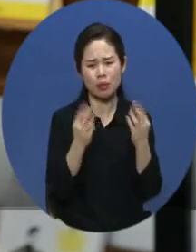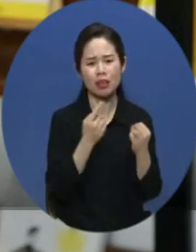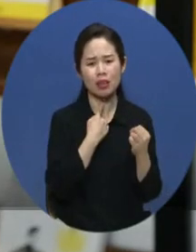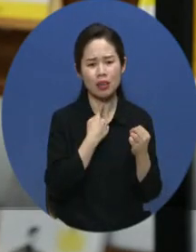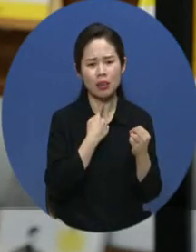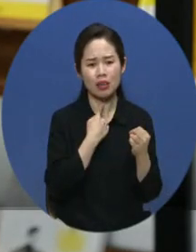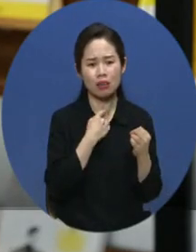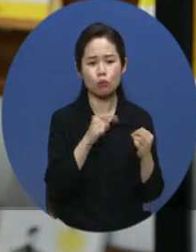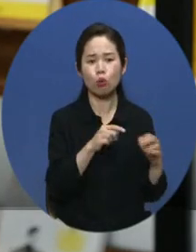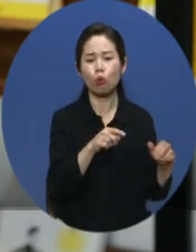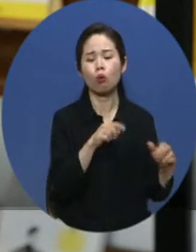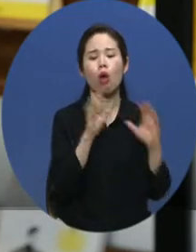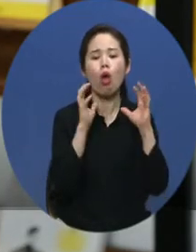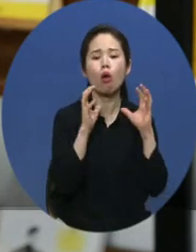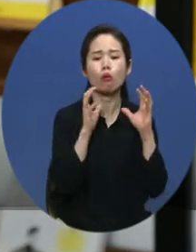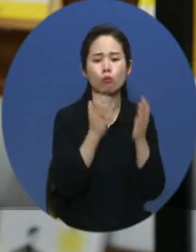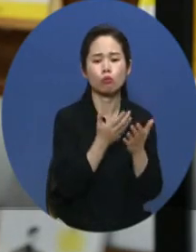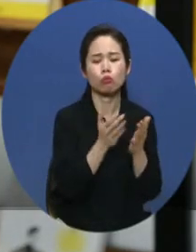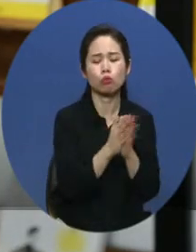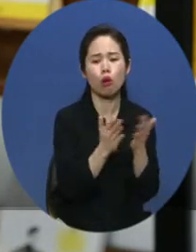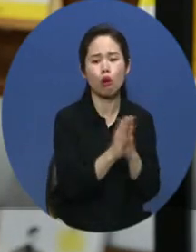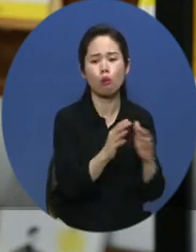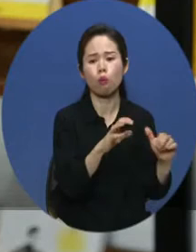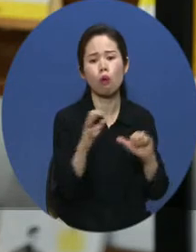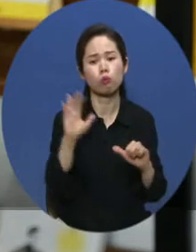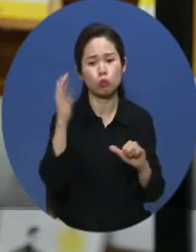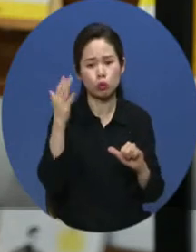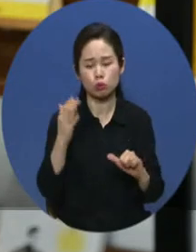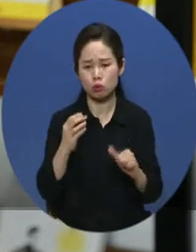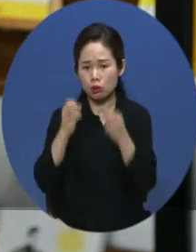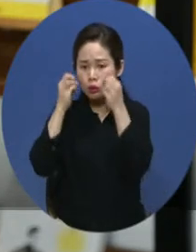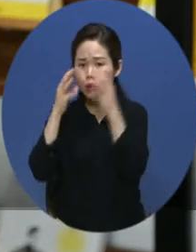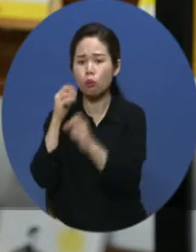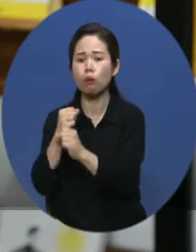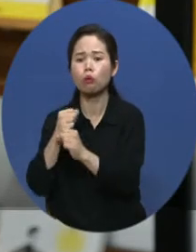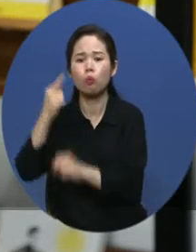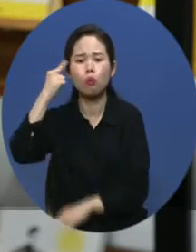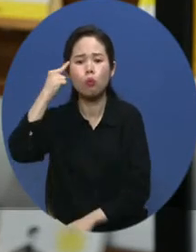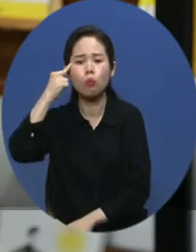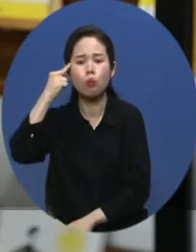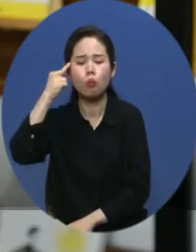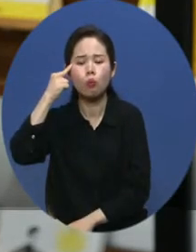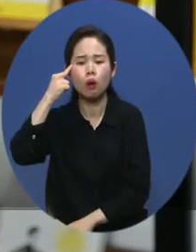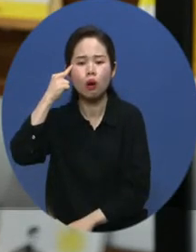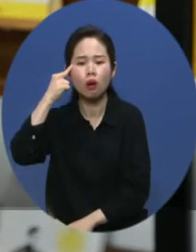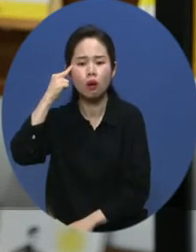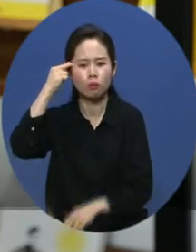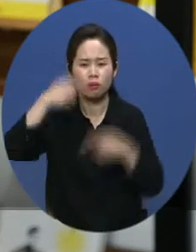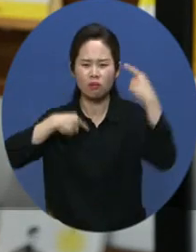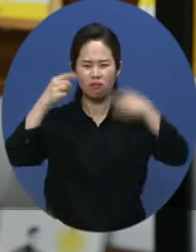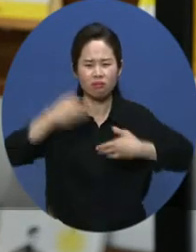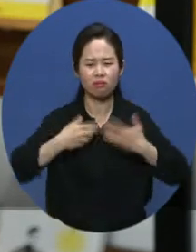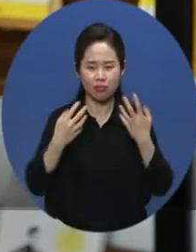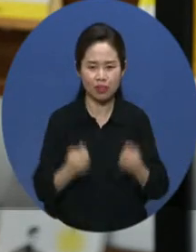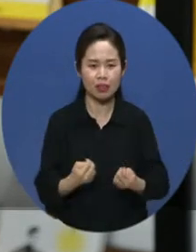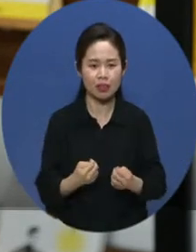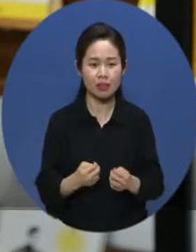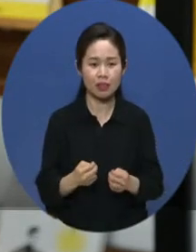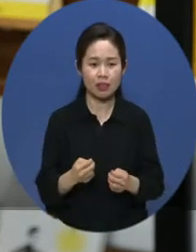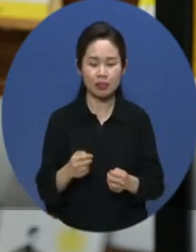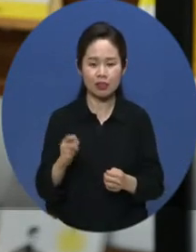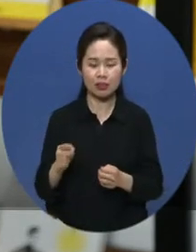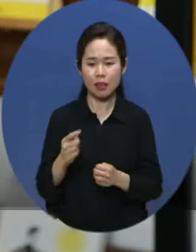할 수 있는데 왜 굳이 또 새로운 책들이 더 필요하냐라는 이야기들이 있었습니다. 아무래도 사회적인 인식이 좀